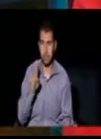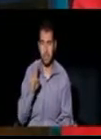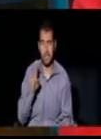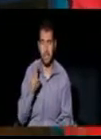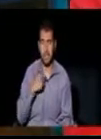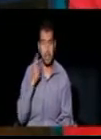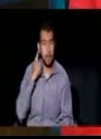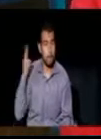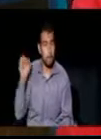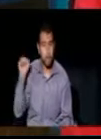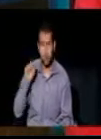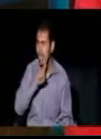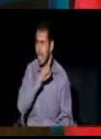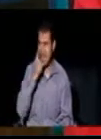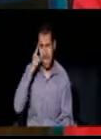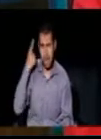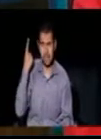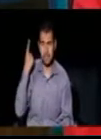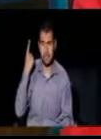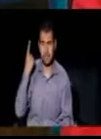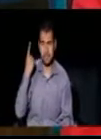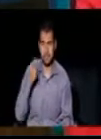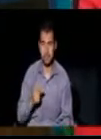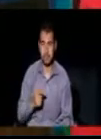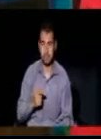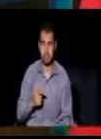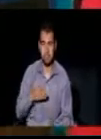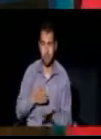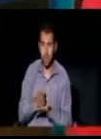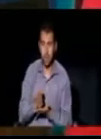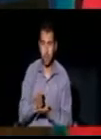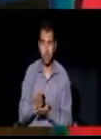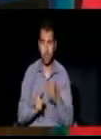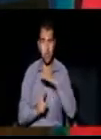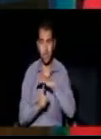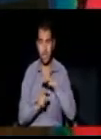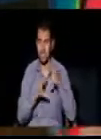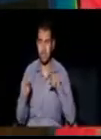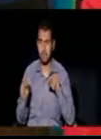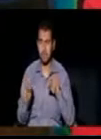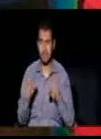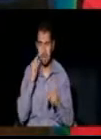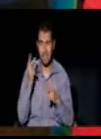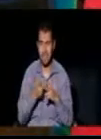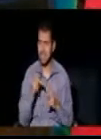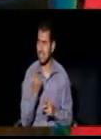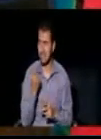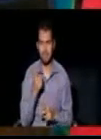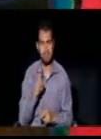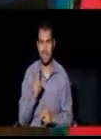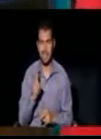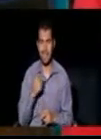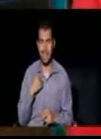ابقى مشهور، انا مش ممكن ان انا اخش كليه زي الناس العاديه واشتغل بشهادتي.